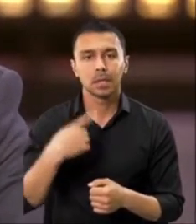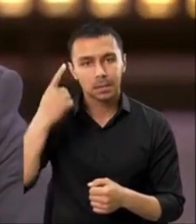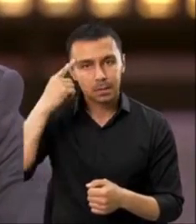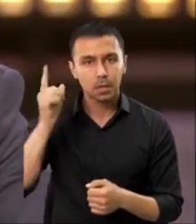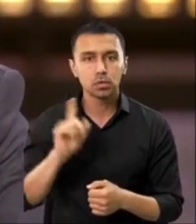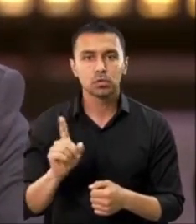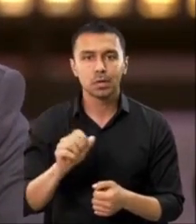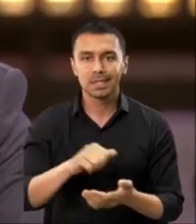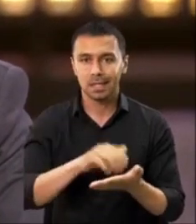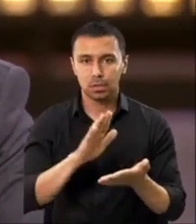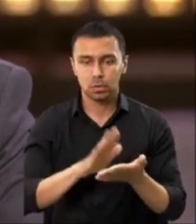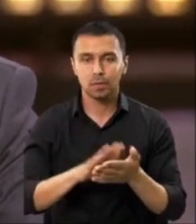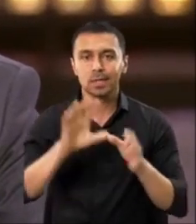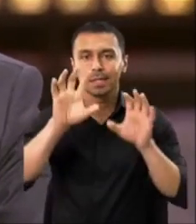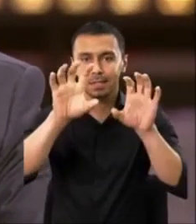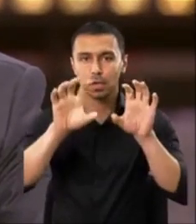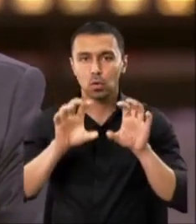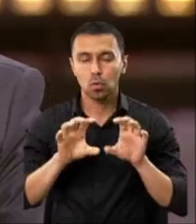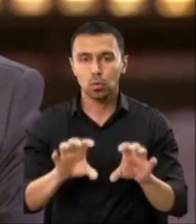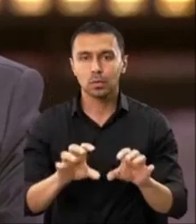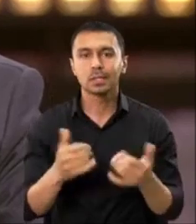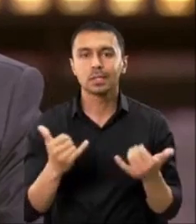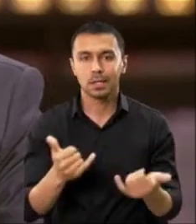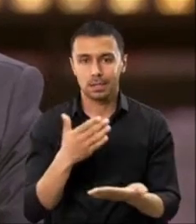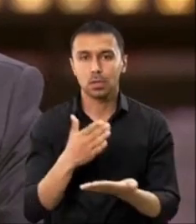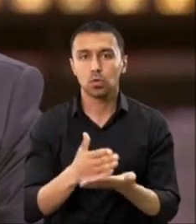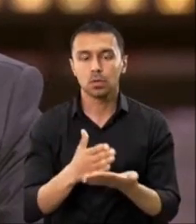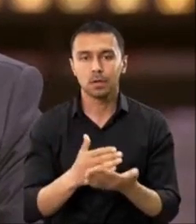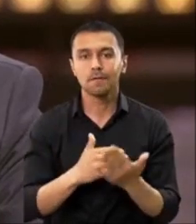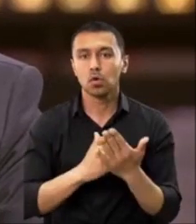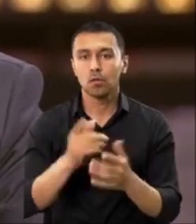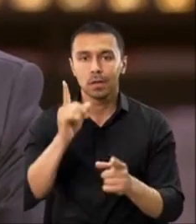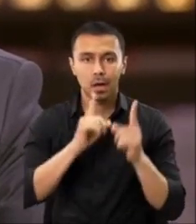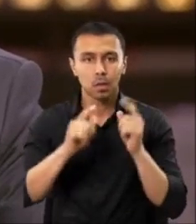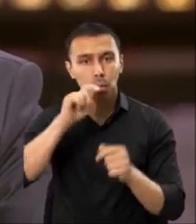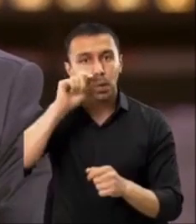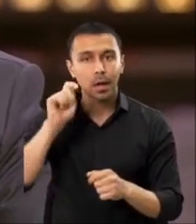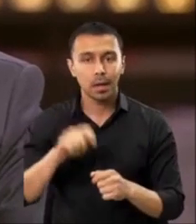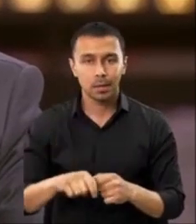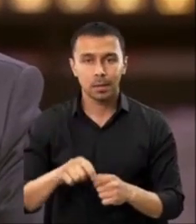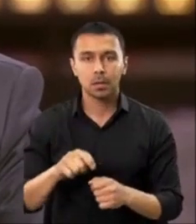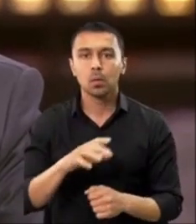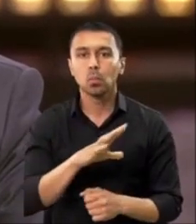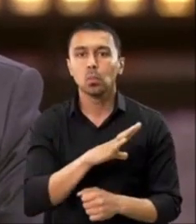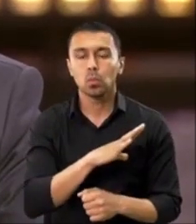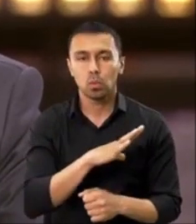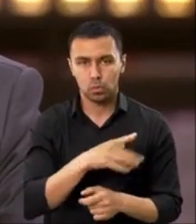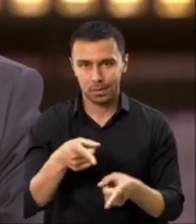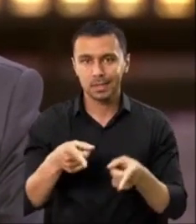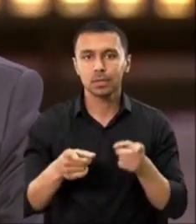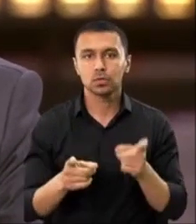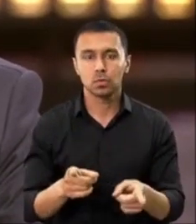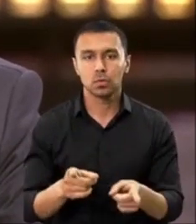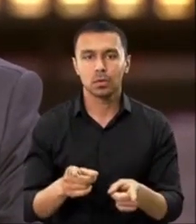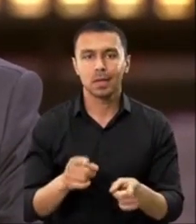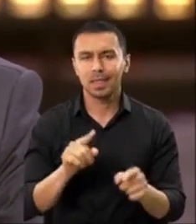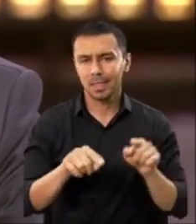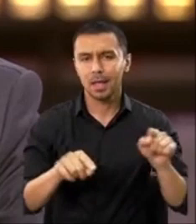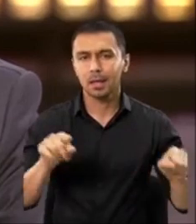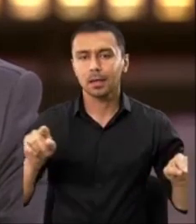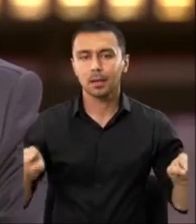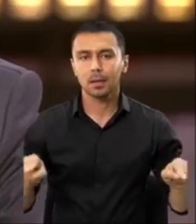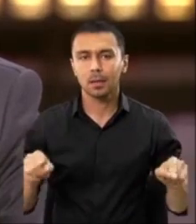зареєстрований закон зараз знаходиться в Верховній Раді України. Було дійсно деякі